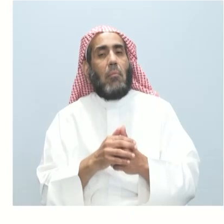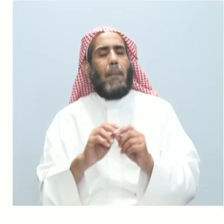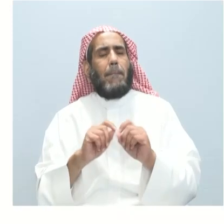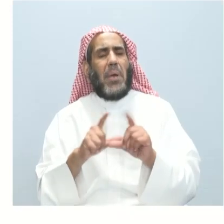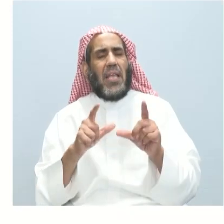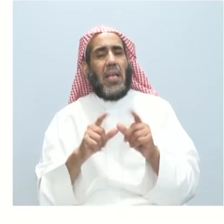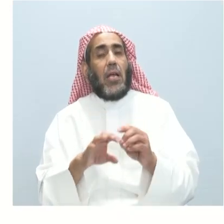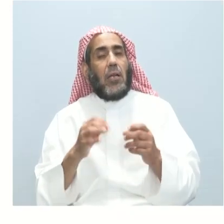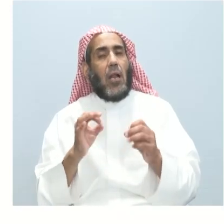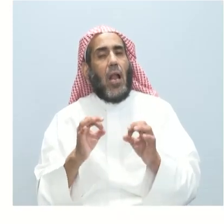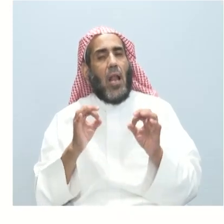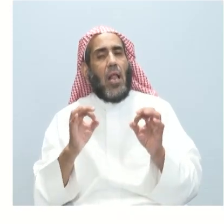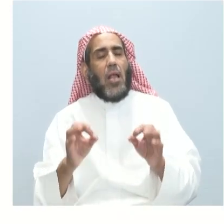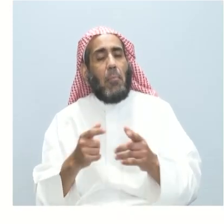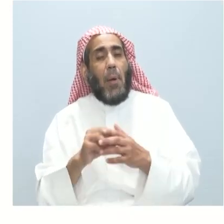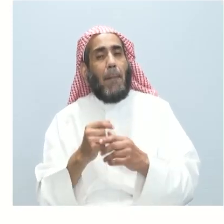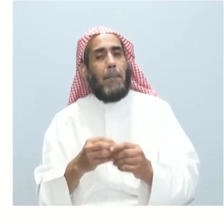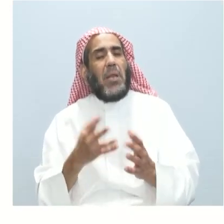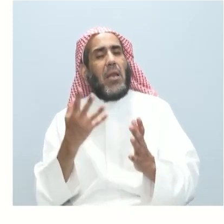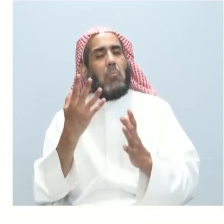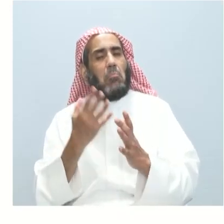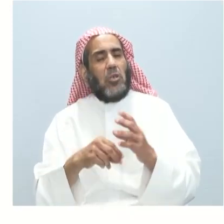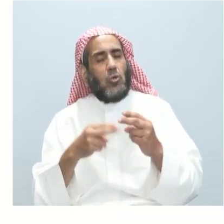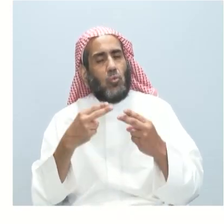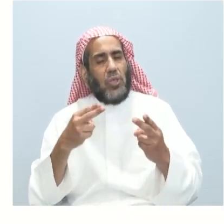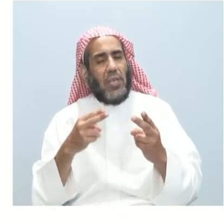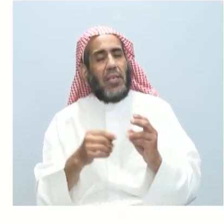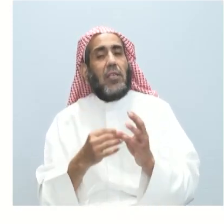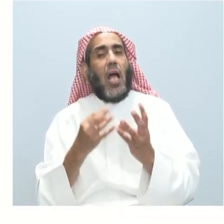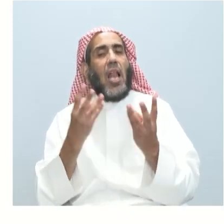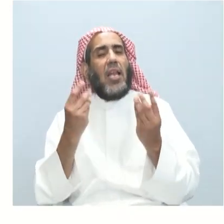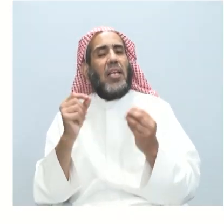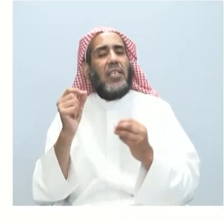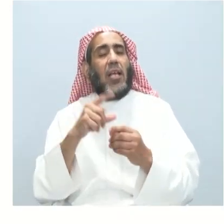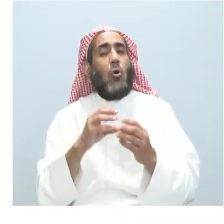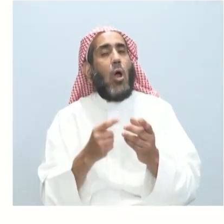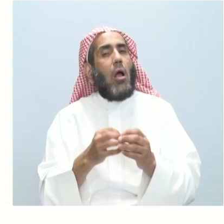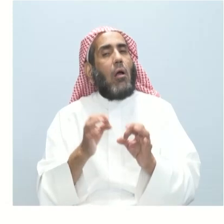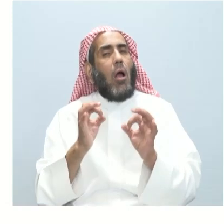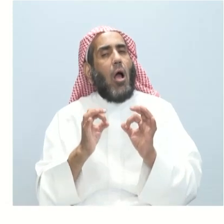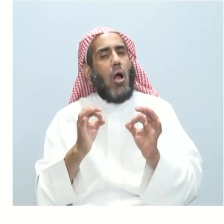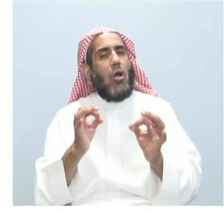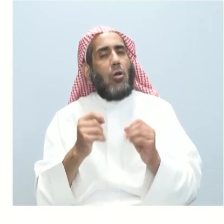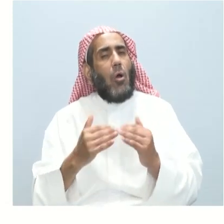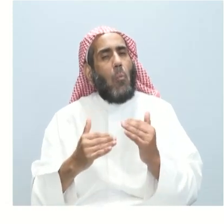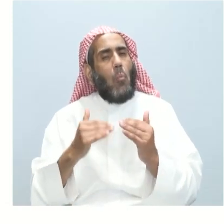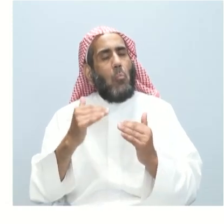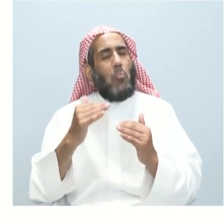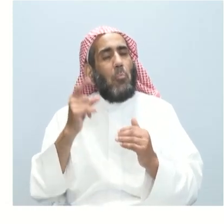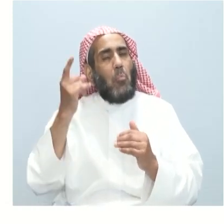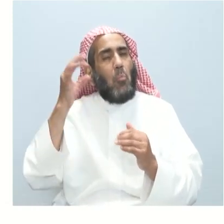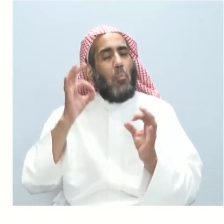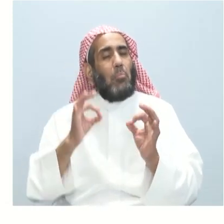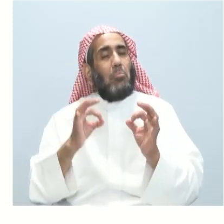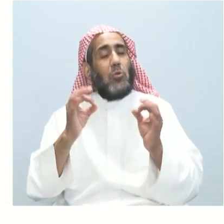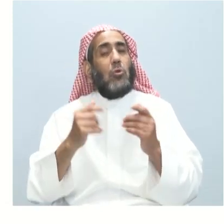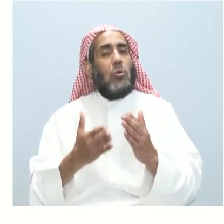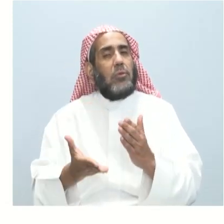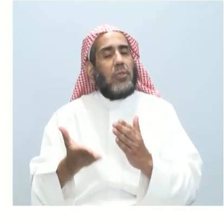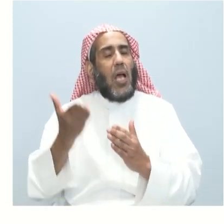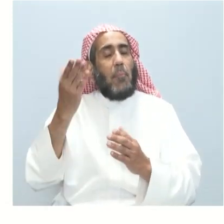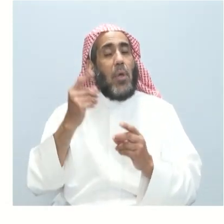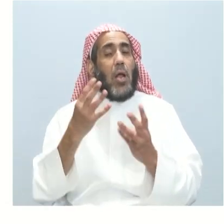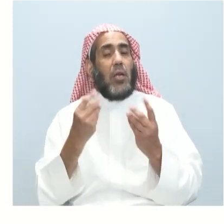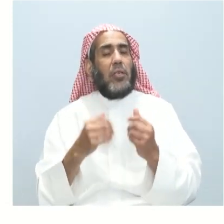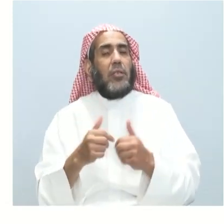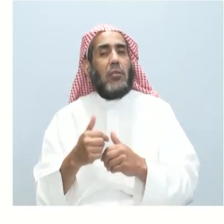بين الحكم حكمه من مشروعيه العده هناك حكم ساميه من العده هنا ناتي